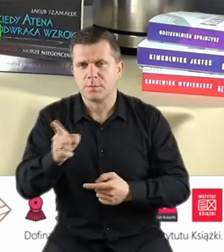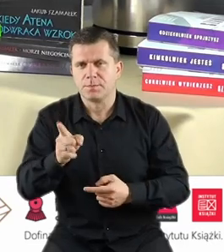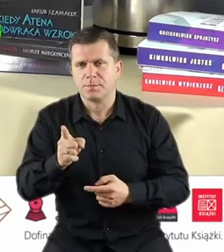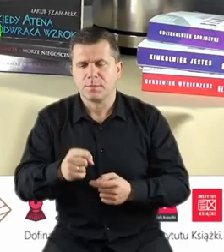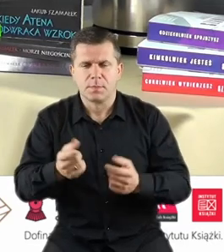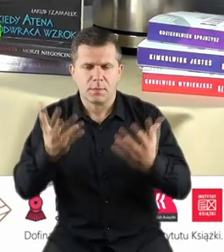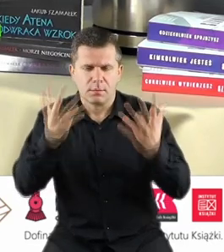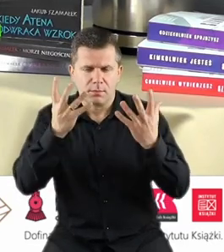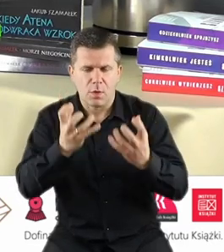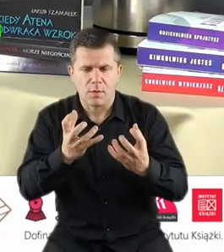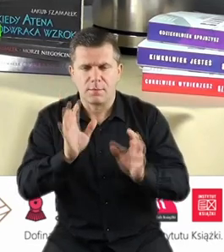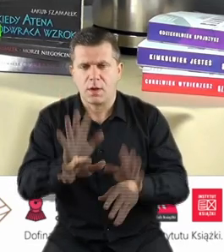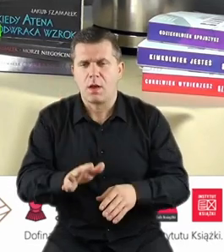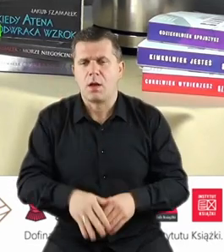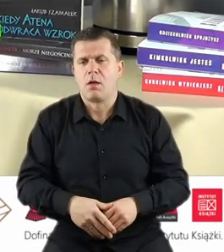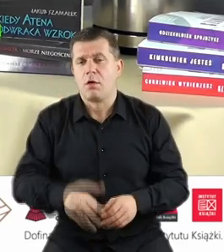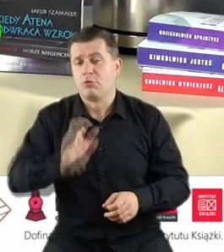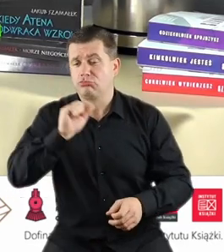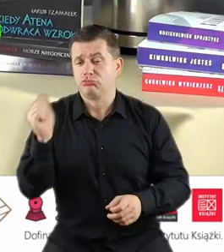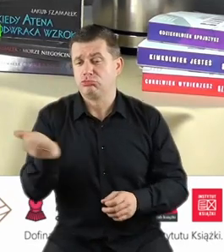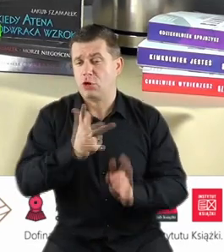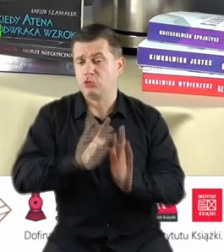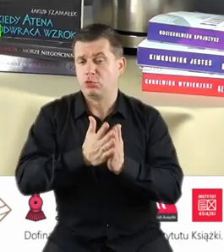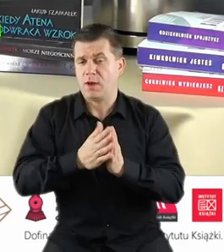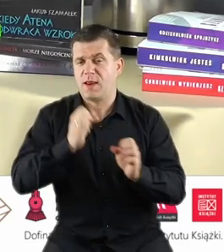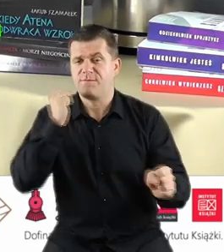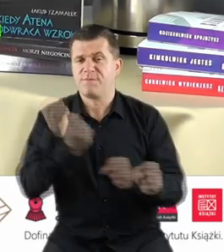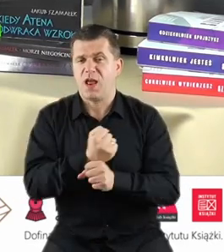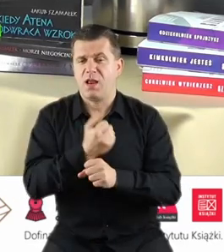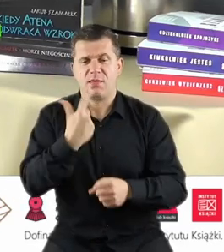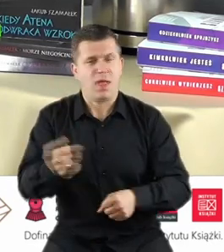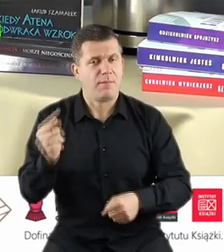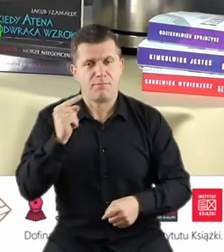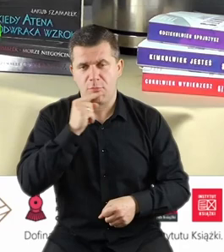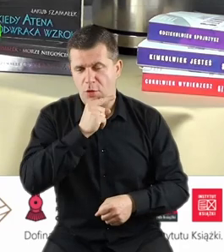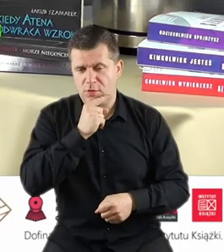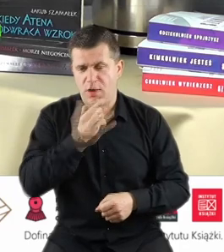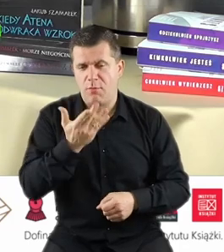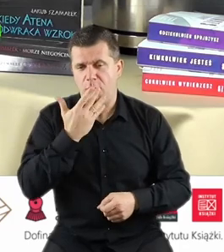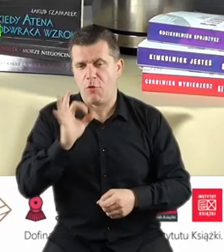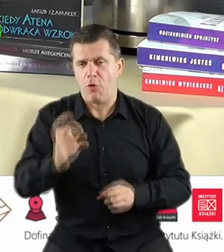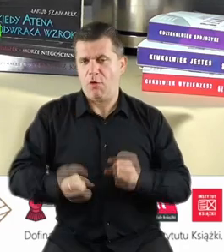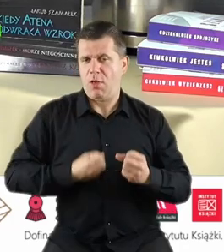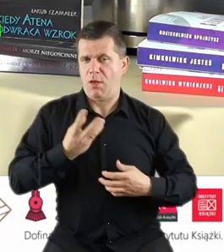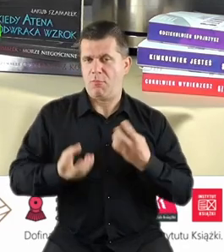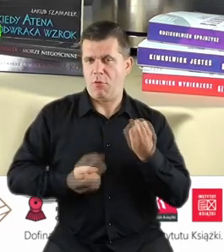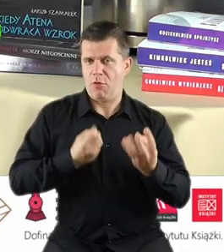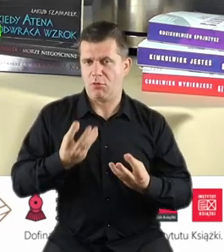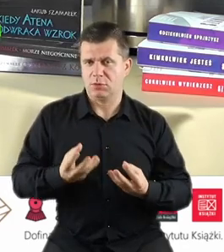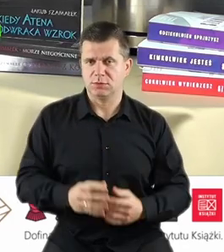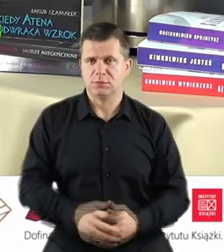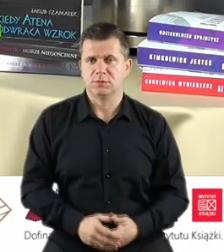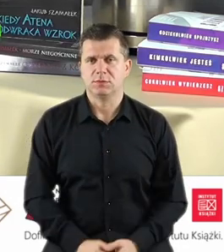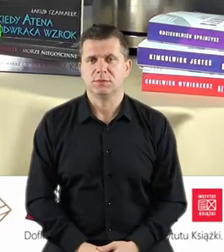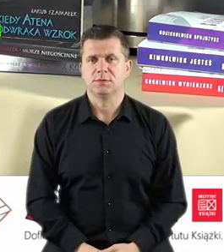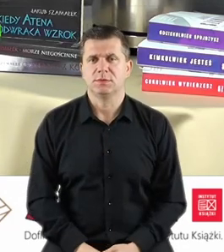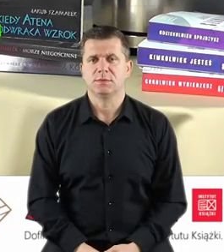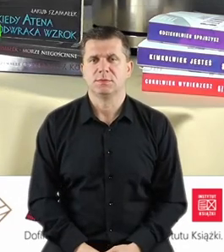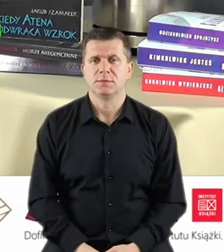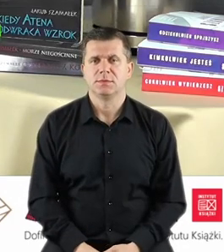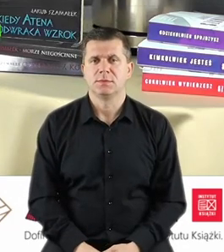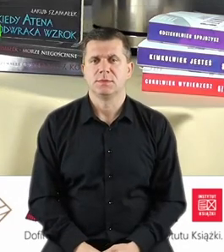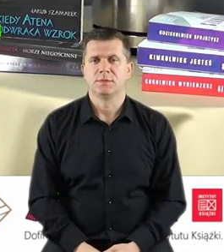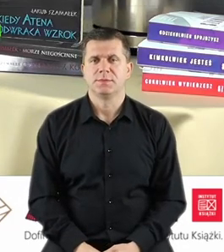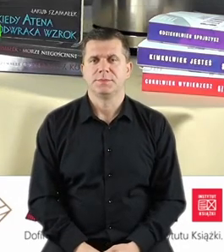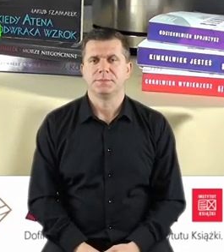konwencji. Ale po trzech książkach z twardzielem, który nie potrafił mówić o emocjach i jest bardzo, bardzo oczywiście